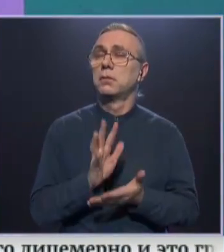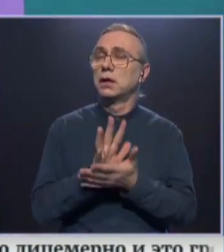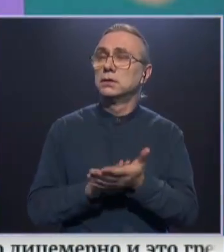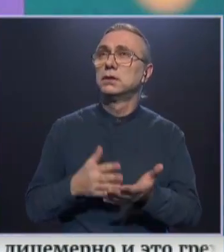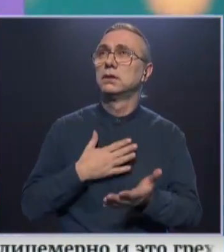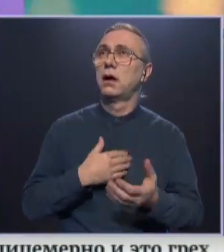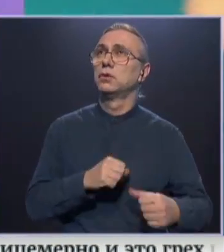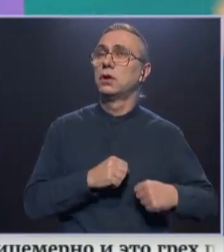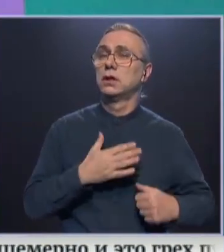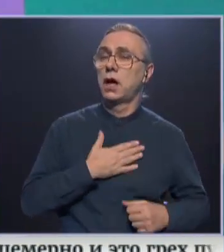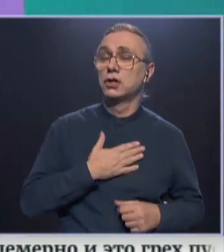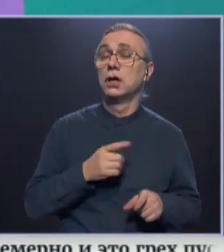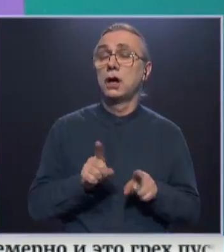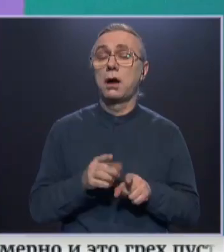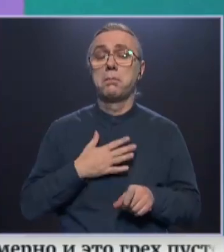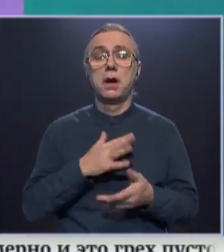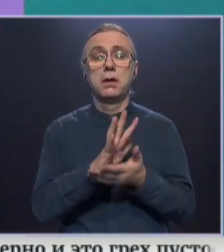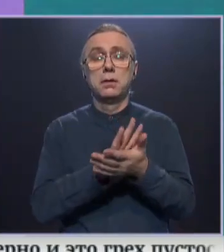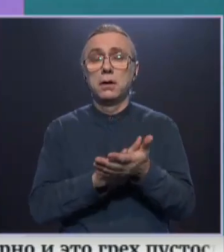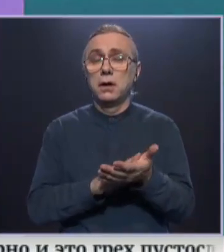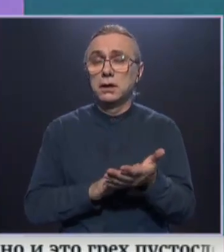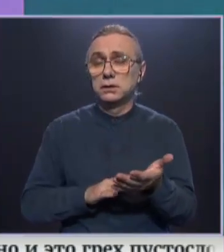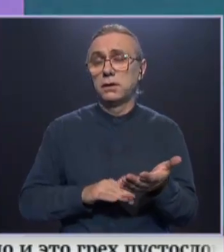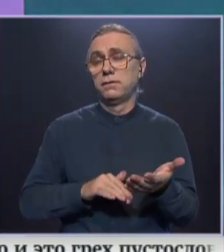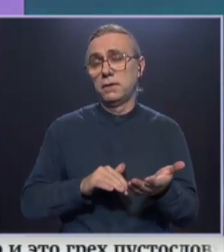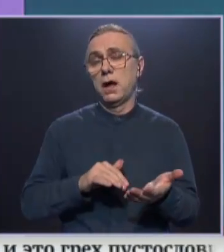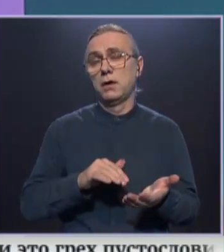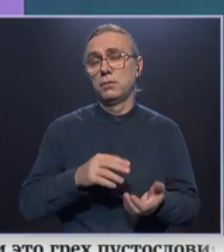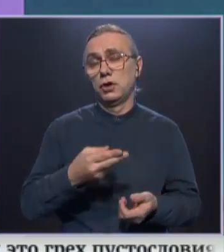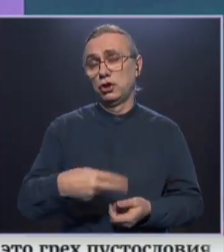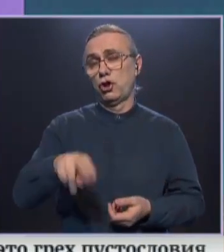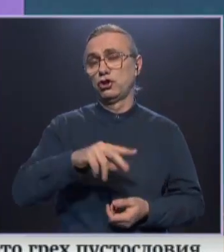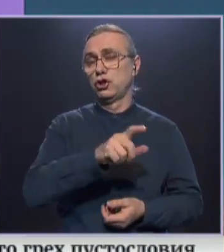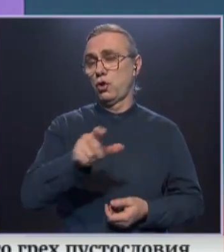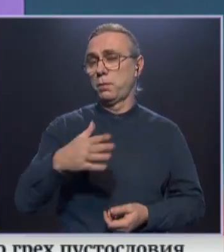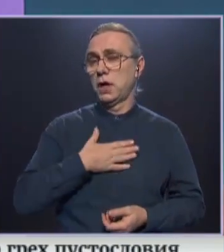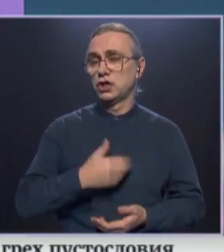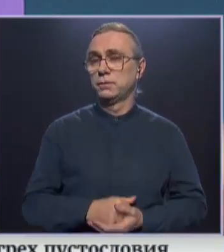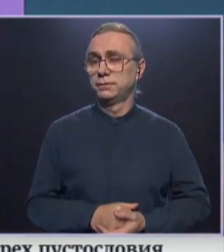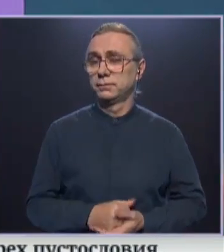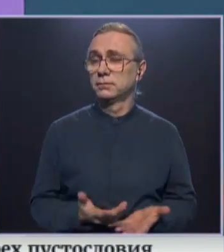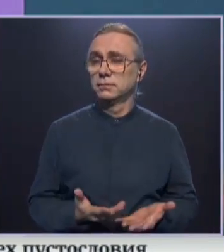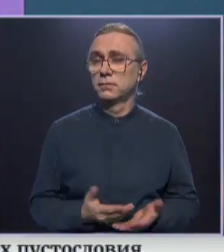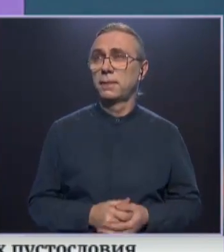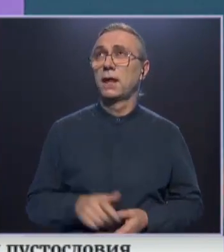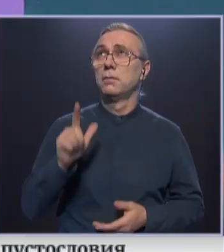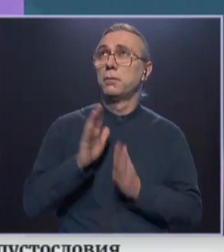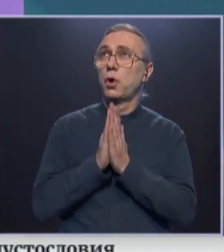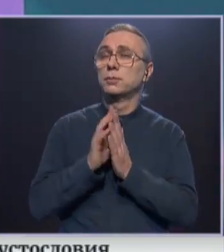Поэтому вот именно из чисто христианских соображений, чтобы Господь нас простил, чтобы нас